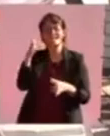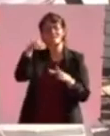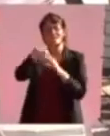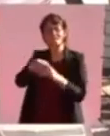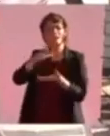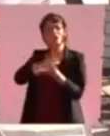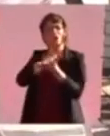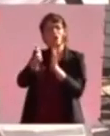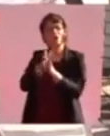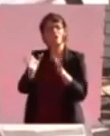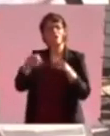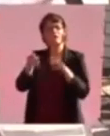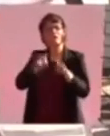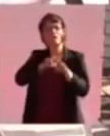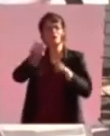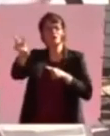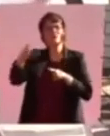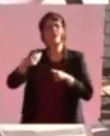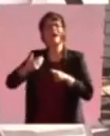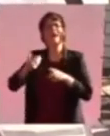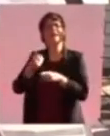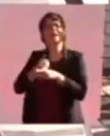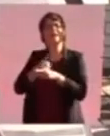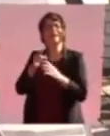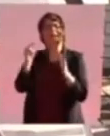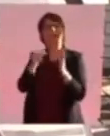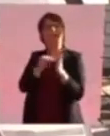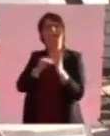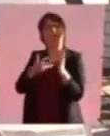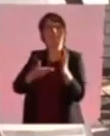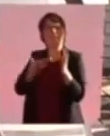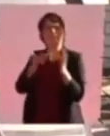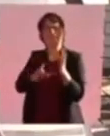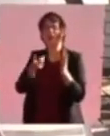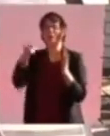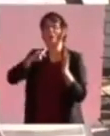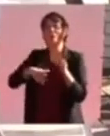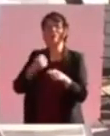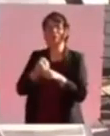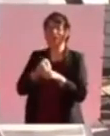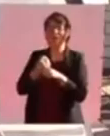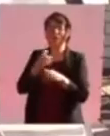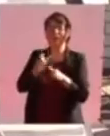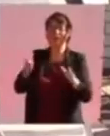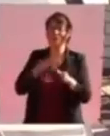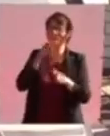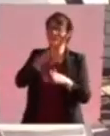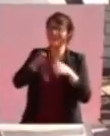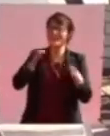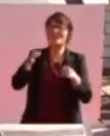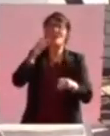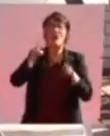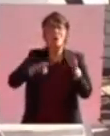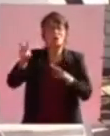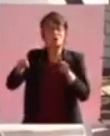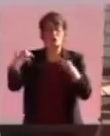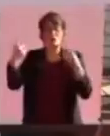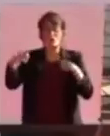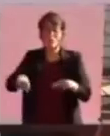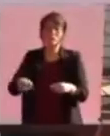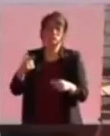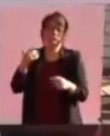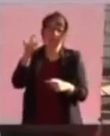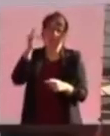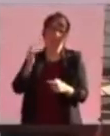perché demandare agli accordi integrativi espone i lavoratori oltre che come cittadini alle già succitate